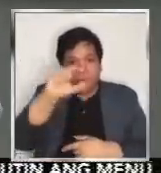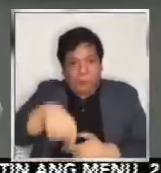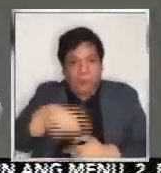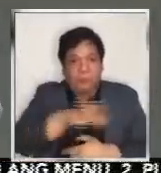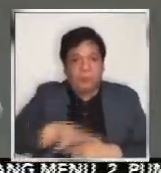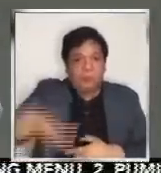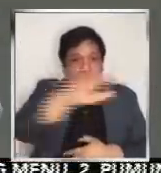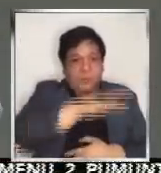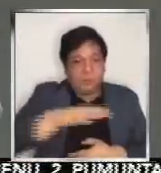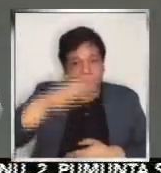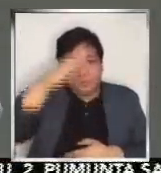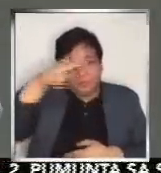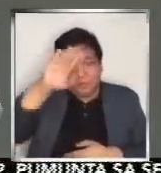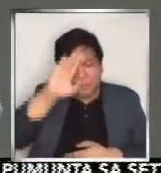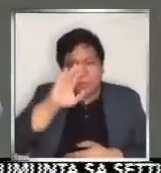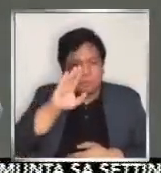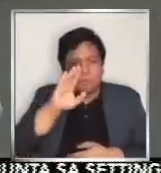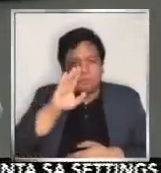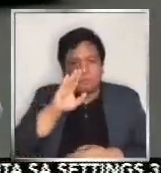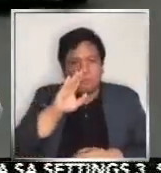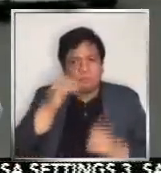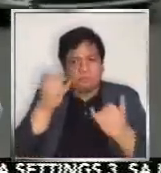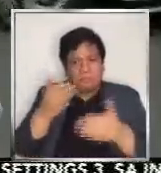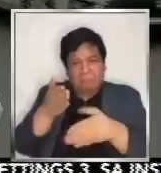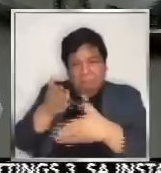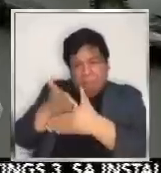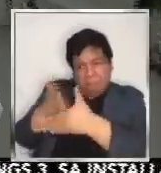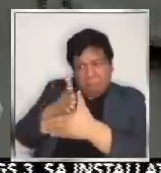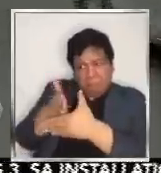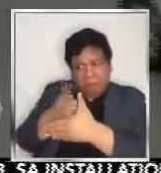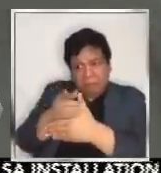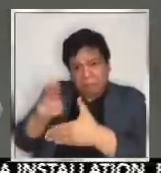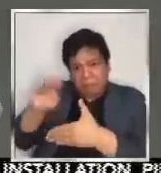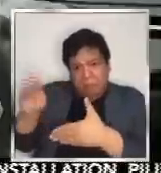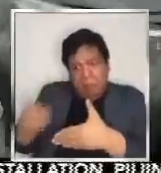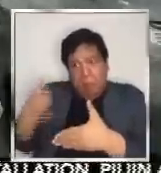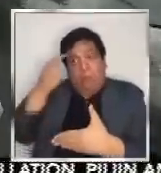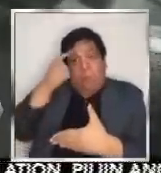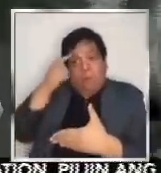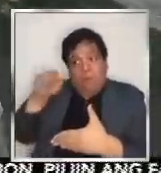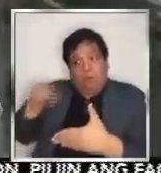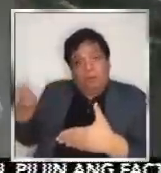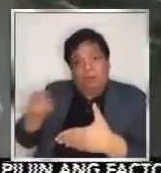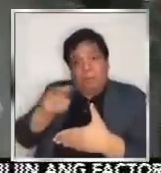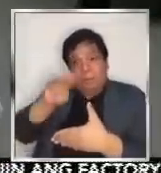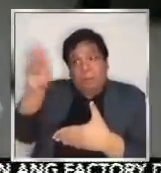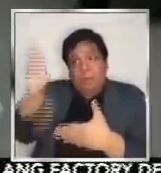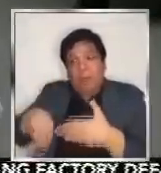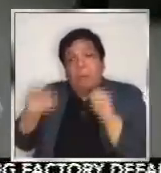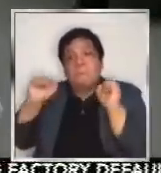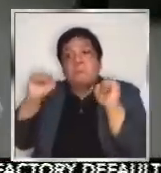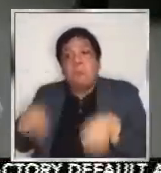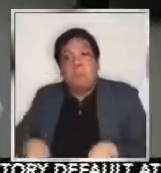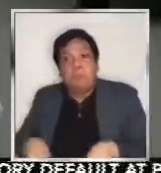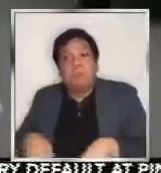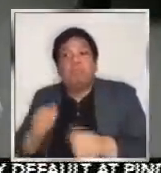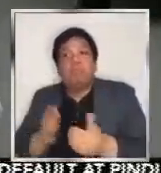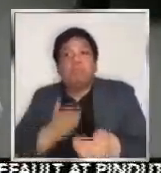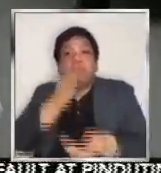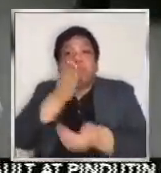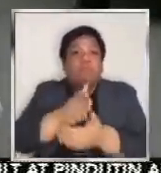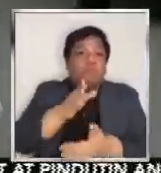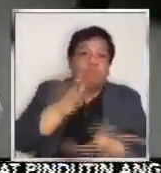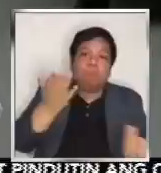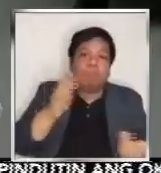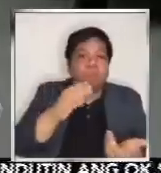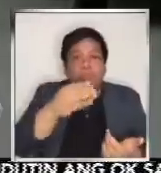Cavite. Dahil boundary raw ito, akala raw ng ilang mga nasa Metro Manila ay maaari na silang mamasyal rito o kaya naman ay